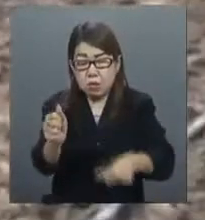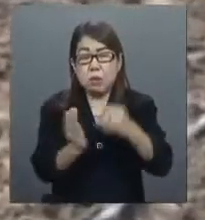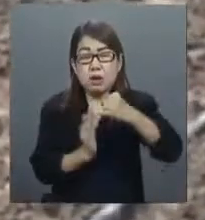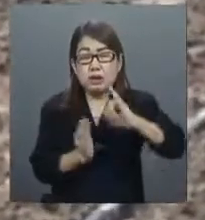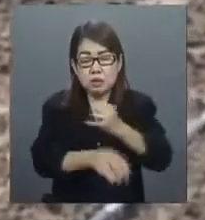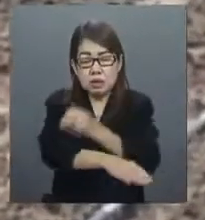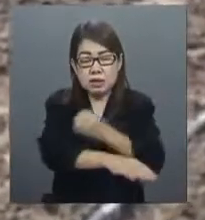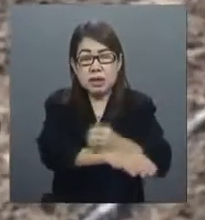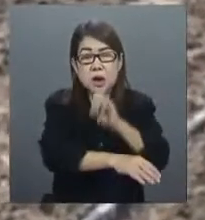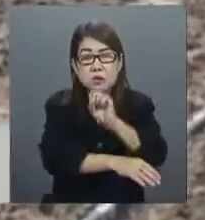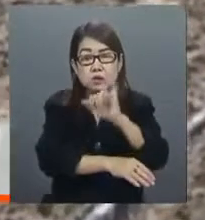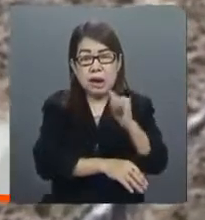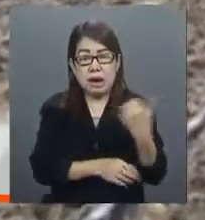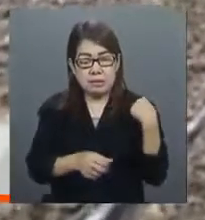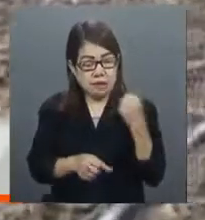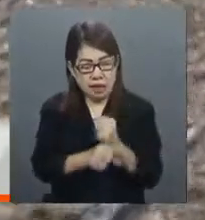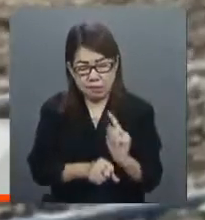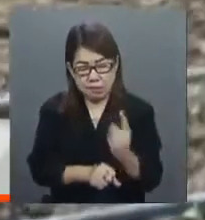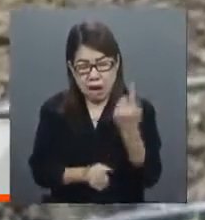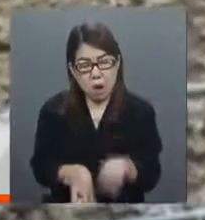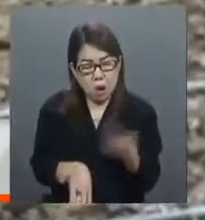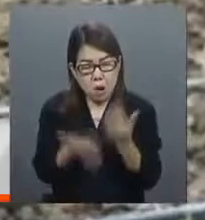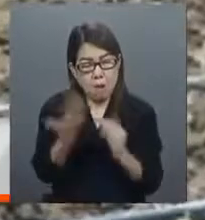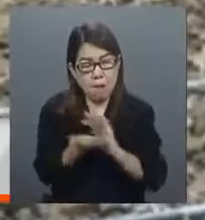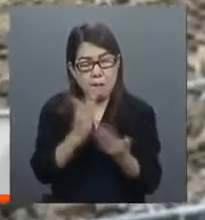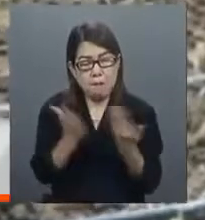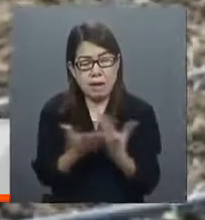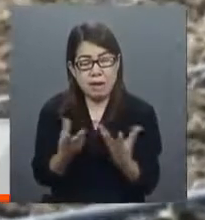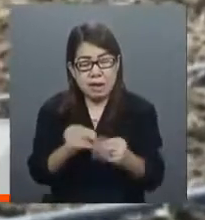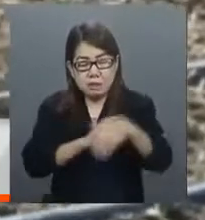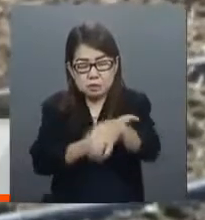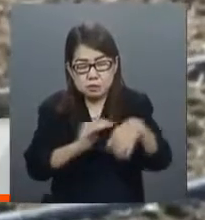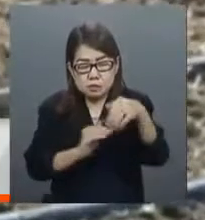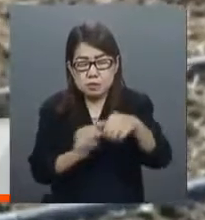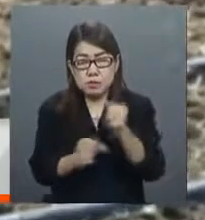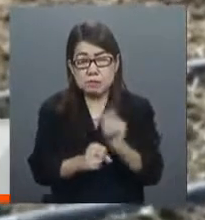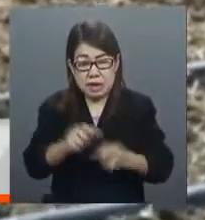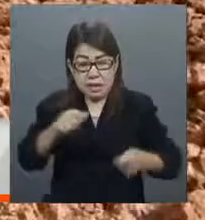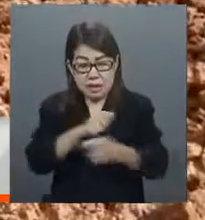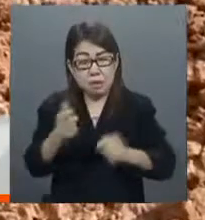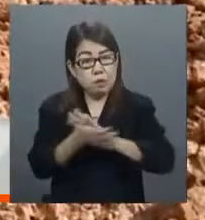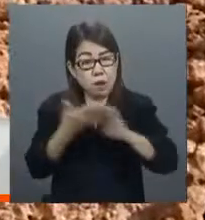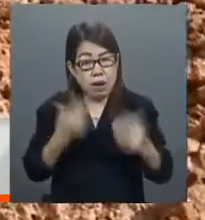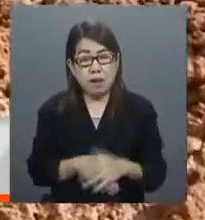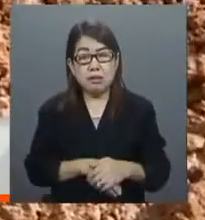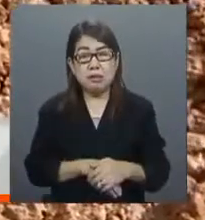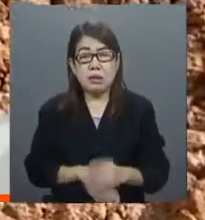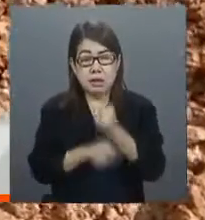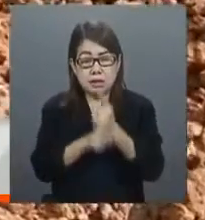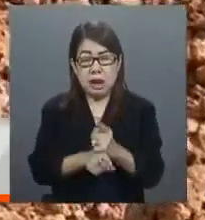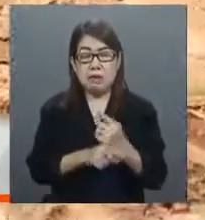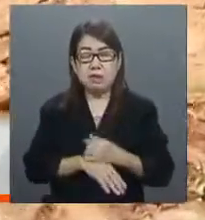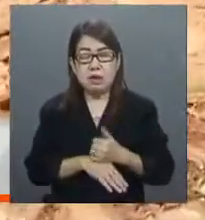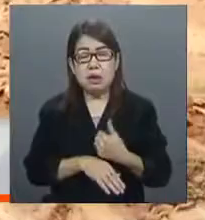ไถดินเพื่อปลูกถั่วข้าวโพดแล้วก็พริกนะคะหลังจากเก็บเกี่ยวข้าวแล้วเสร็จตามคำแนะนำจากเกษตรกรเกษตรจังหวัด